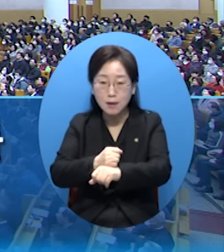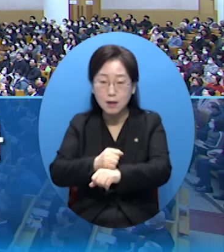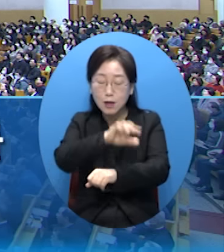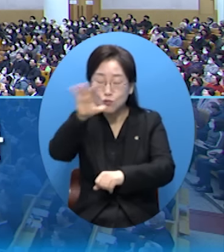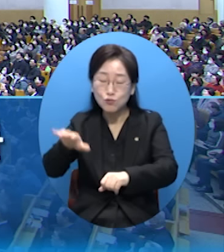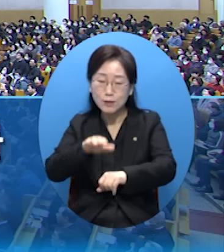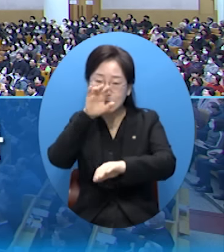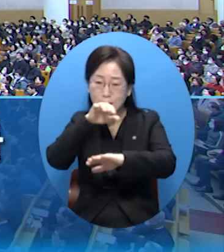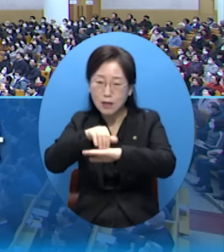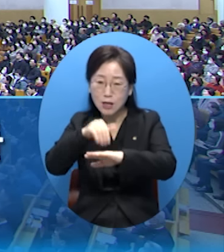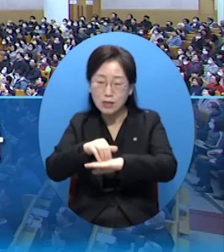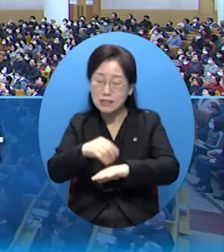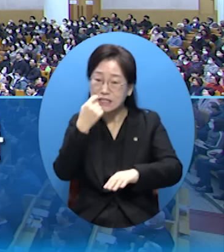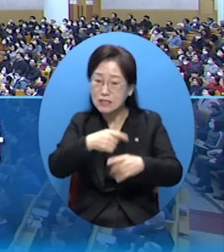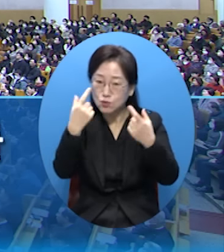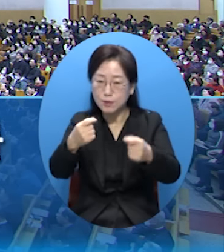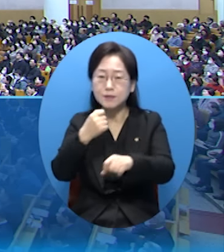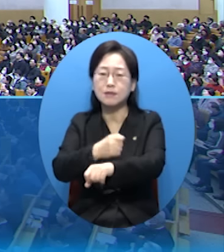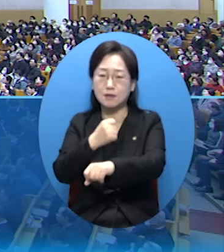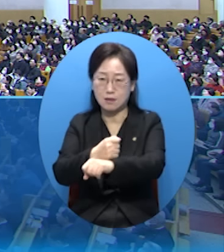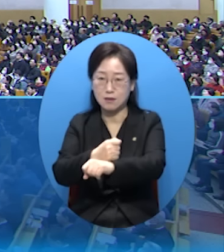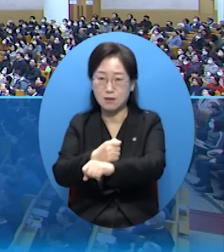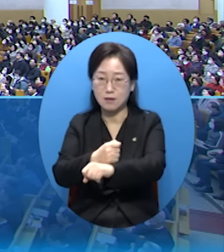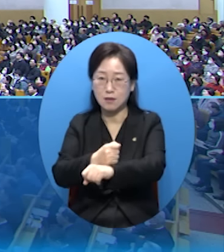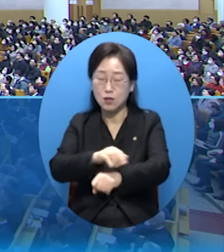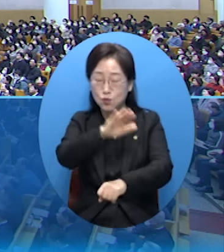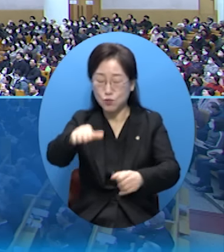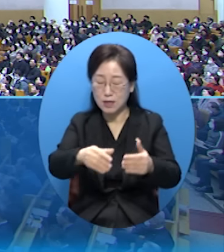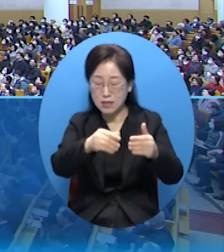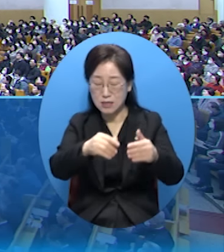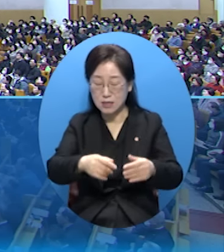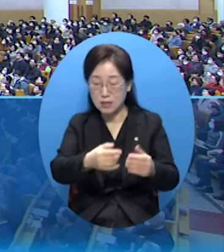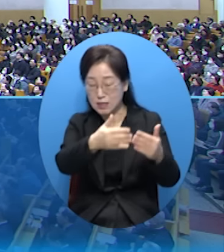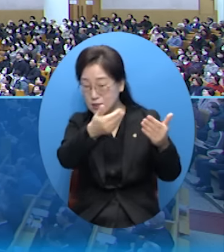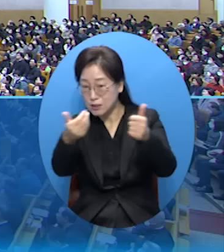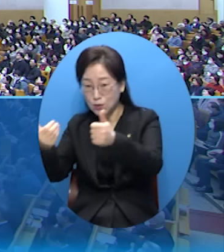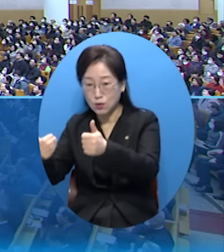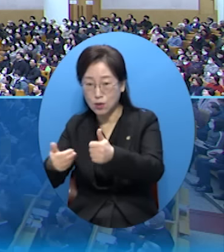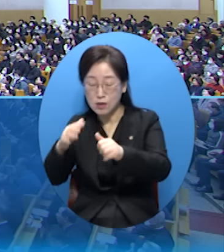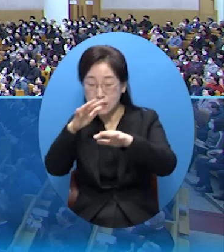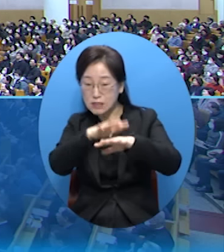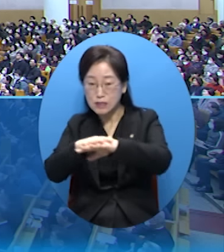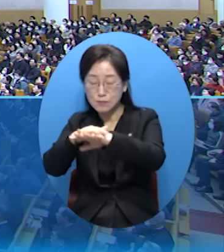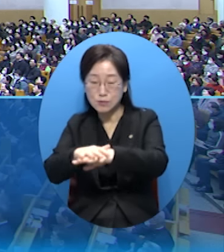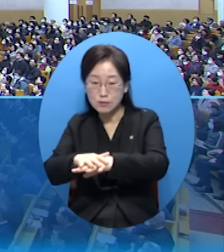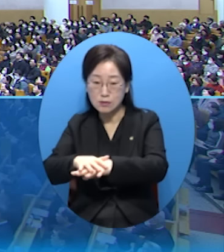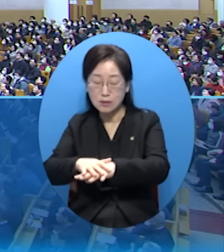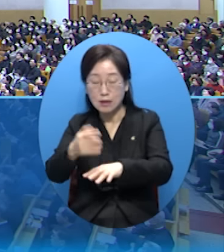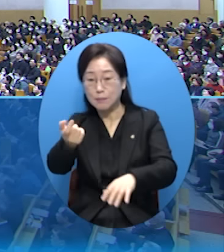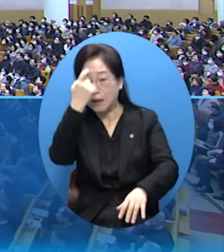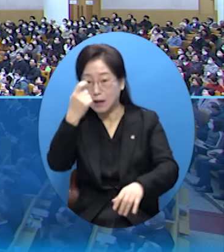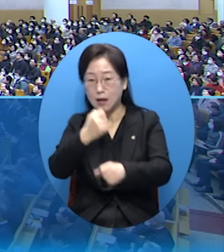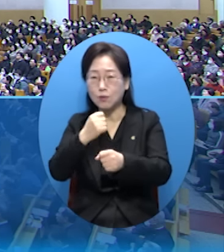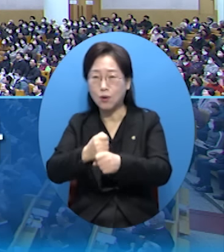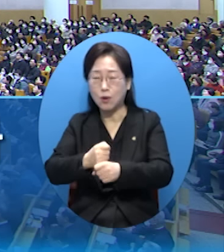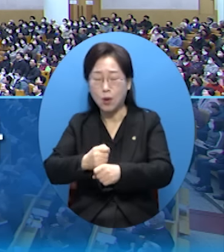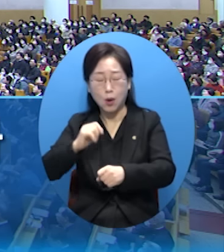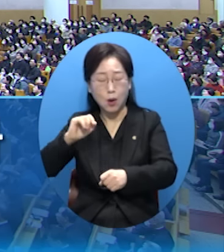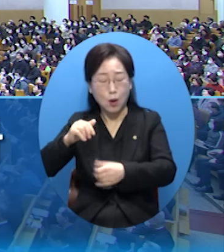단련하시기를 은을 단련한 같이 하셨으며 우리를 끌어 그물에 걸리게 하시며 어려운 짐을 우리 허리에 메어